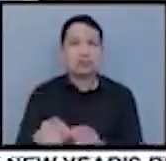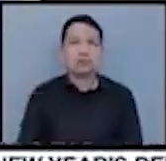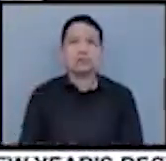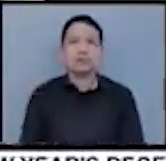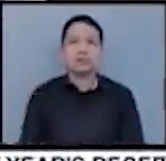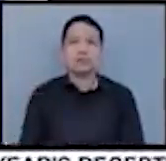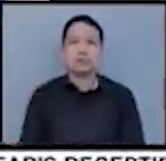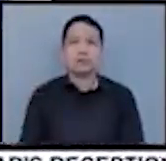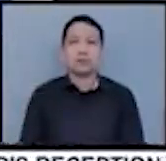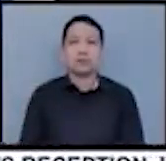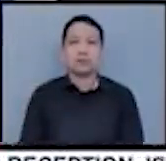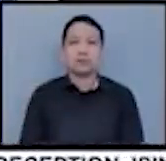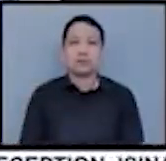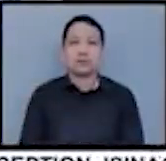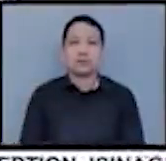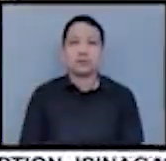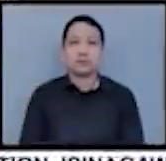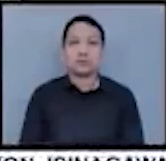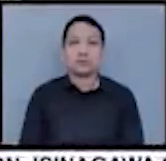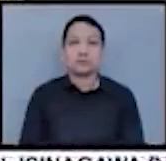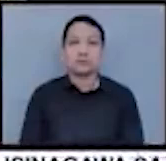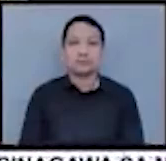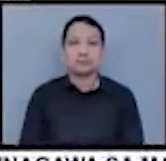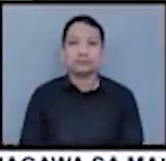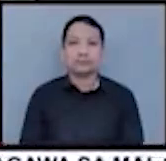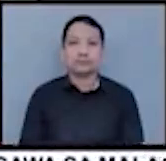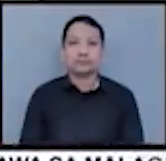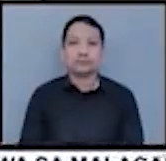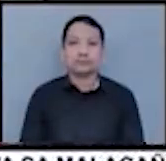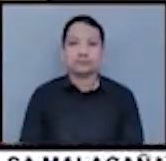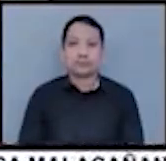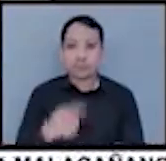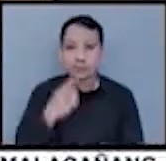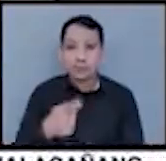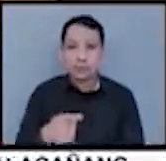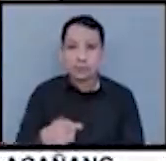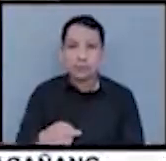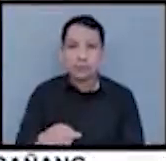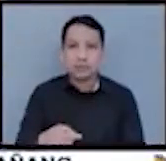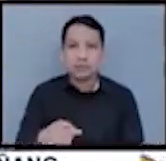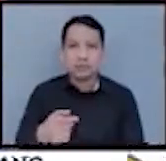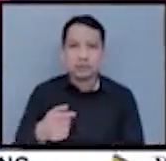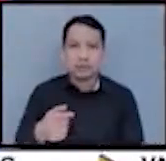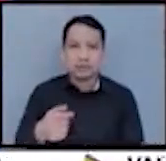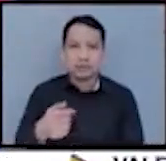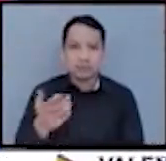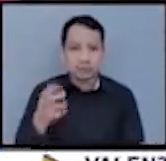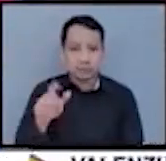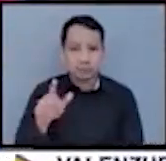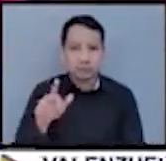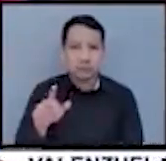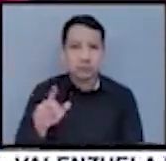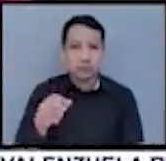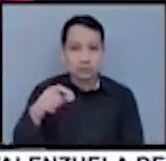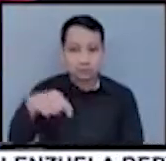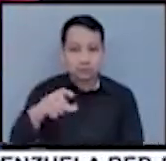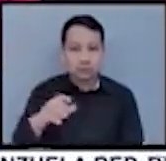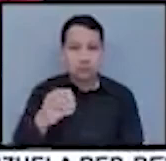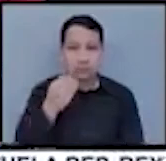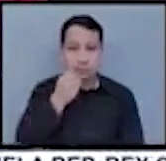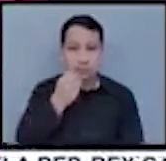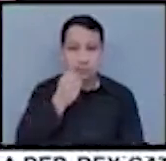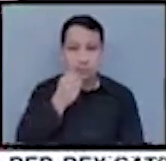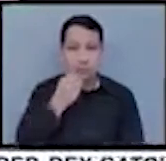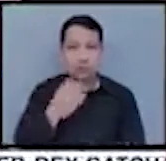Pinasinayaan na ng lokal na pamahalaan ng Quezon City ang kanilang 2023 QC Food Bazaar. Matatagpuan ito sa Quezon City Hall